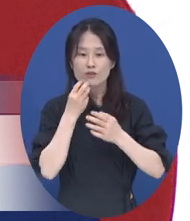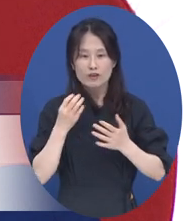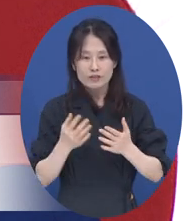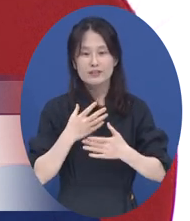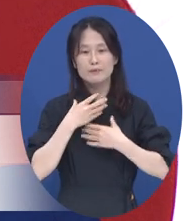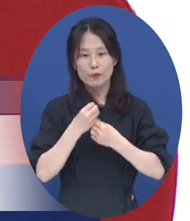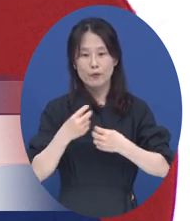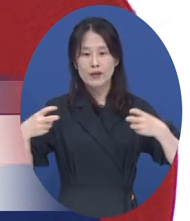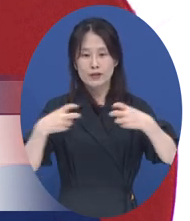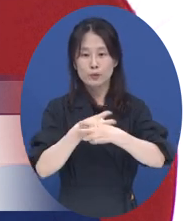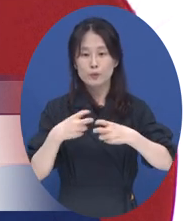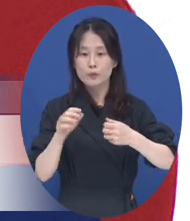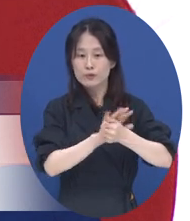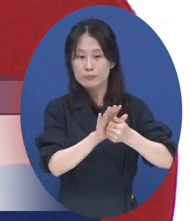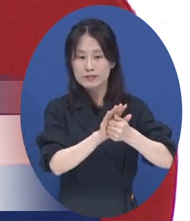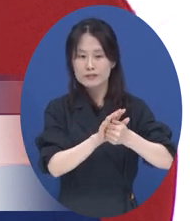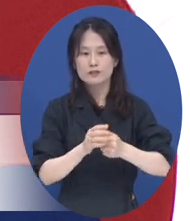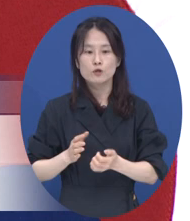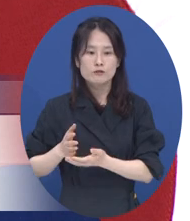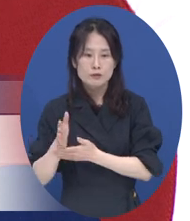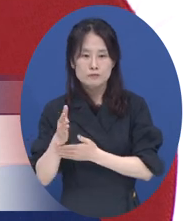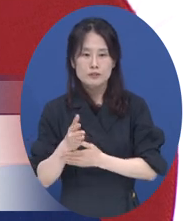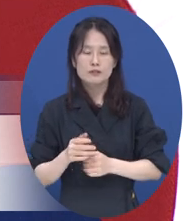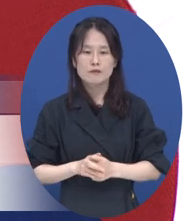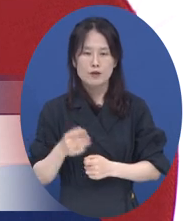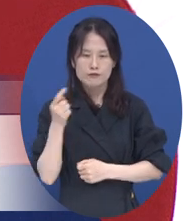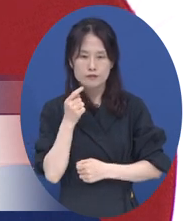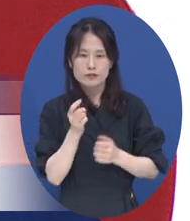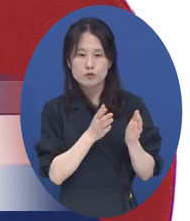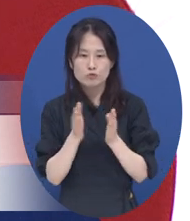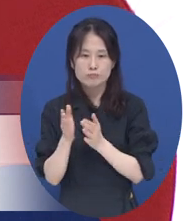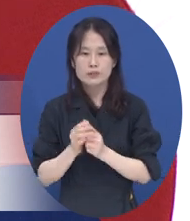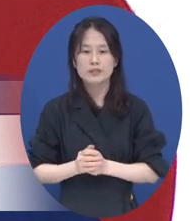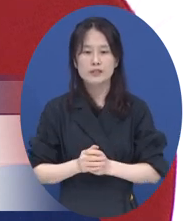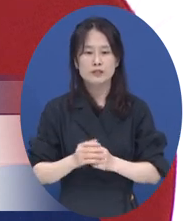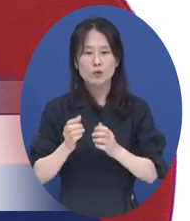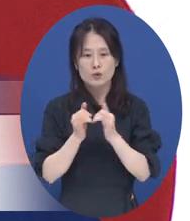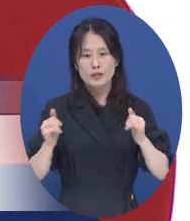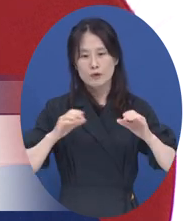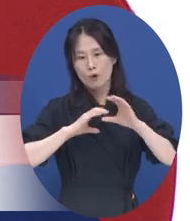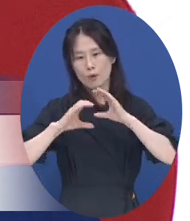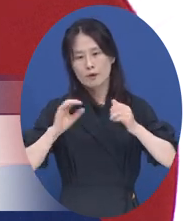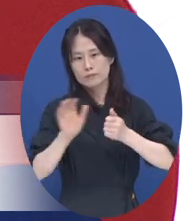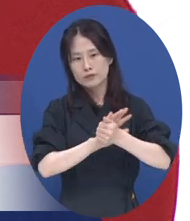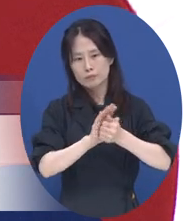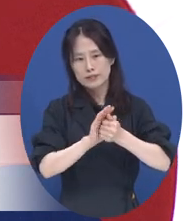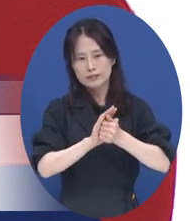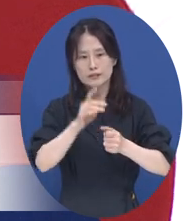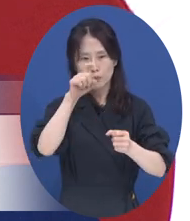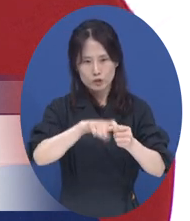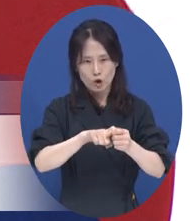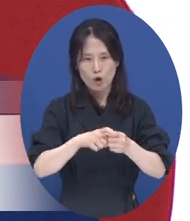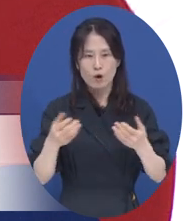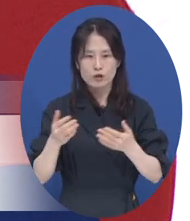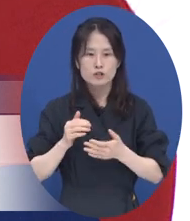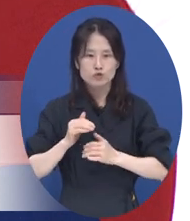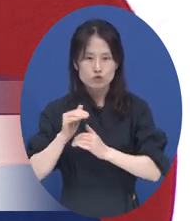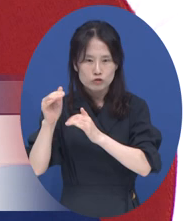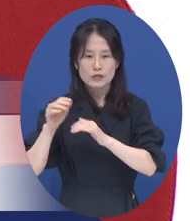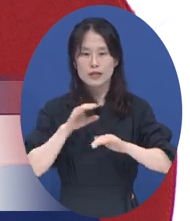서비스로 정하고 전문성, 치열한 준비, 도민 공감 서비스를 핵심 가치로 두어 업무를